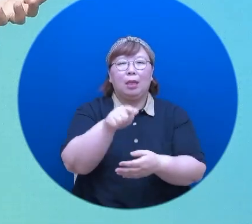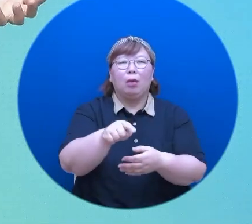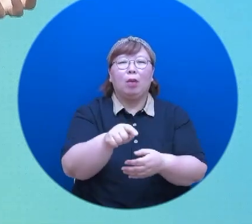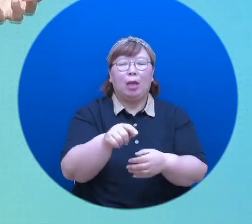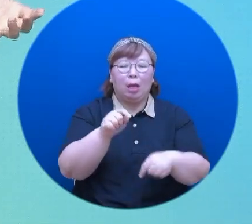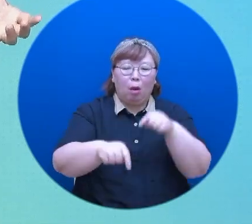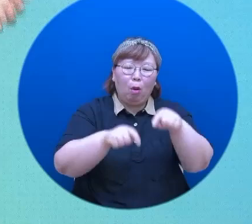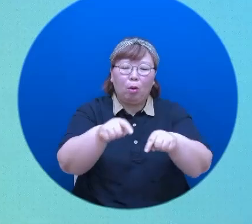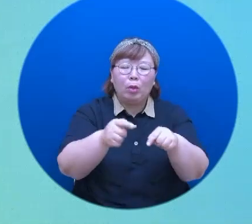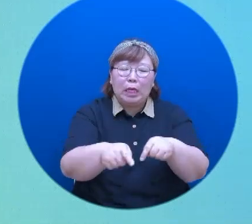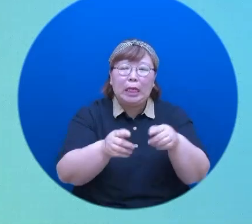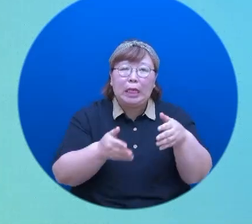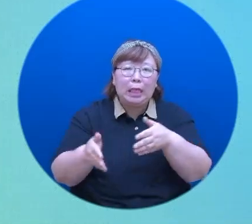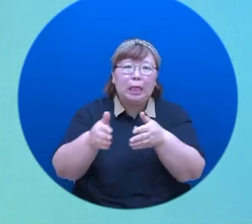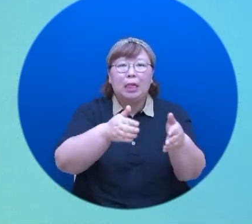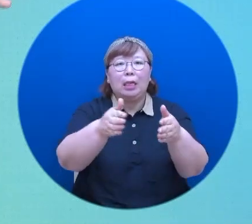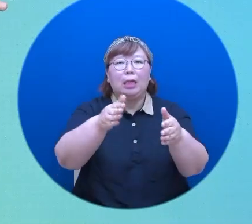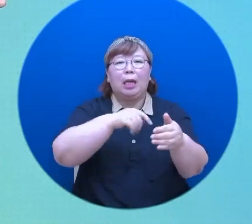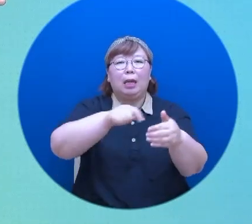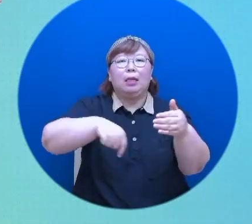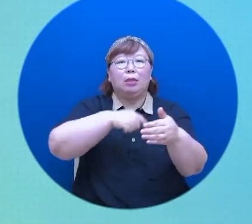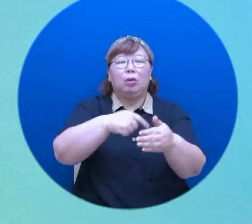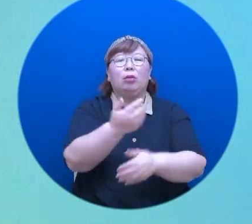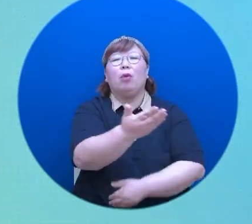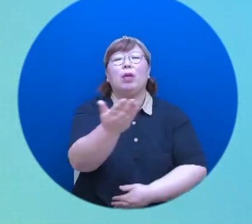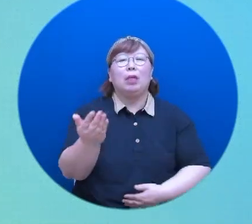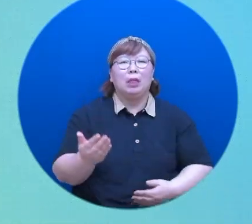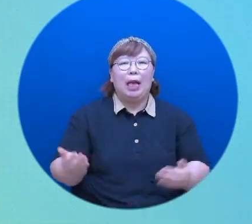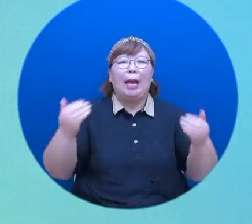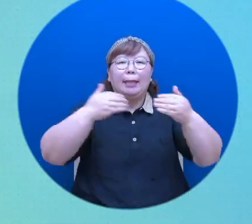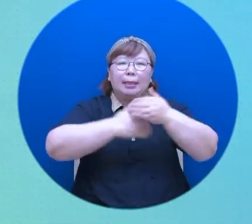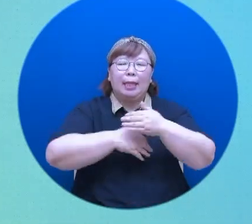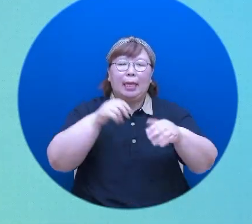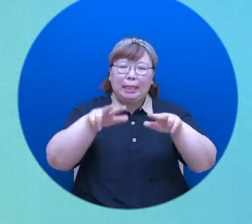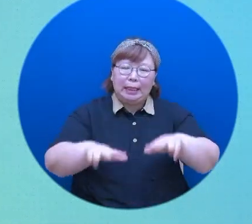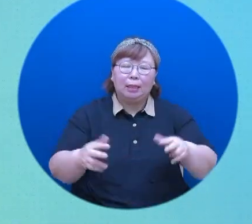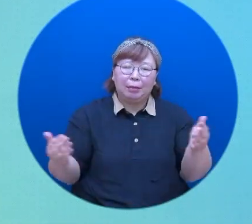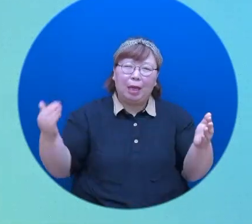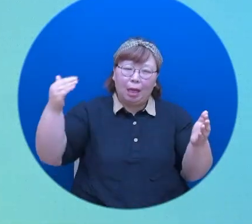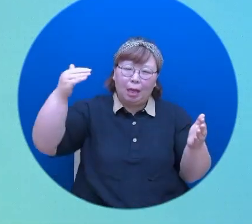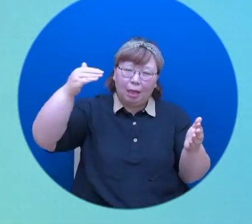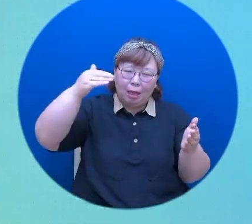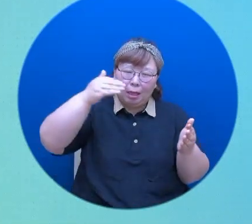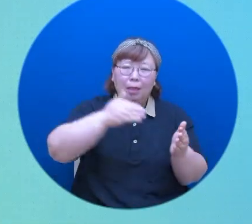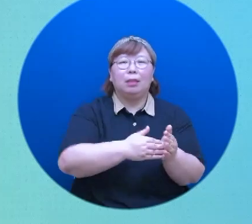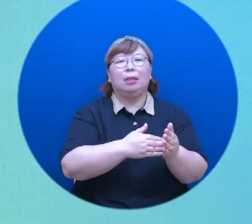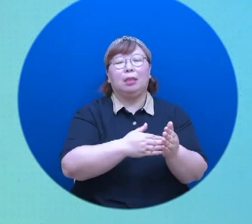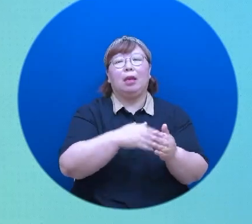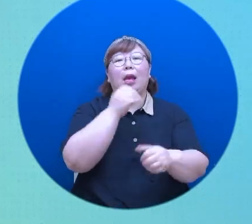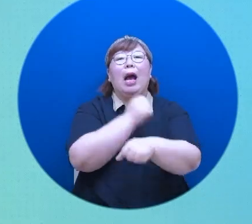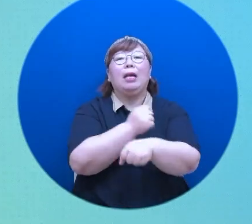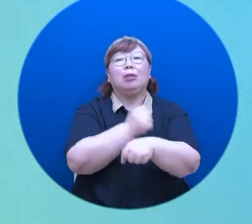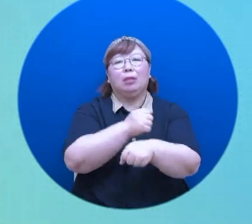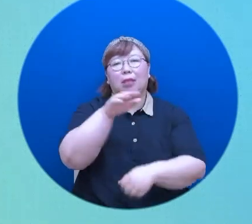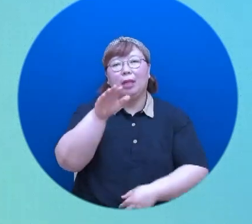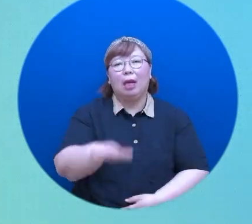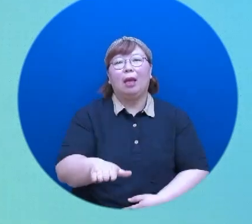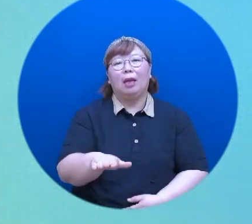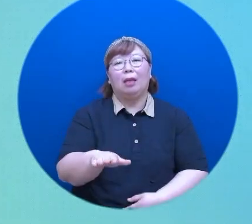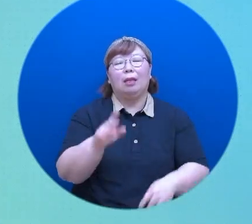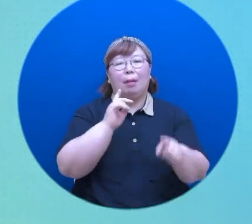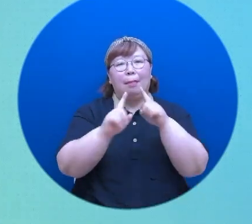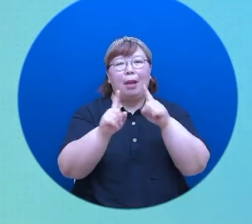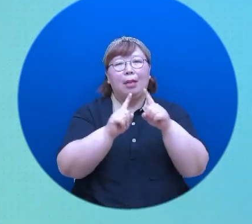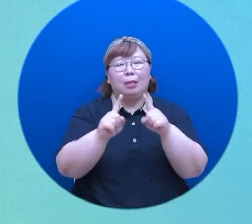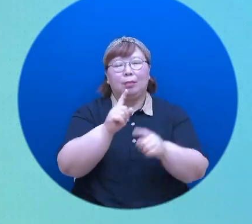길에서 너희를 아느사 이곳까지 이르게 하셨느니라 라는